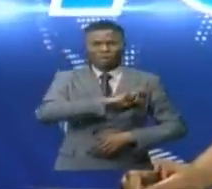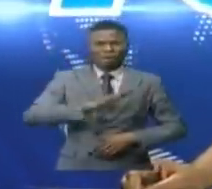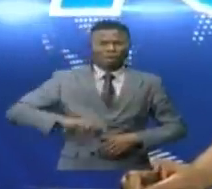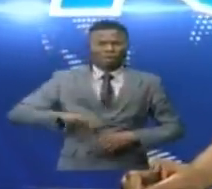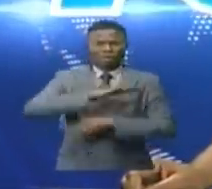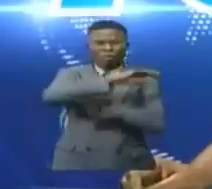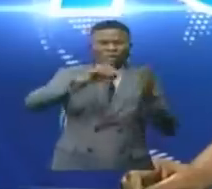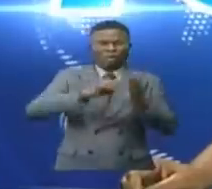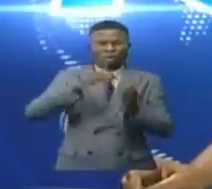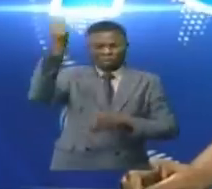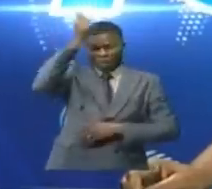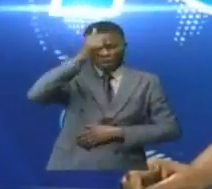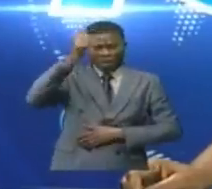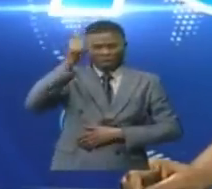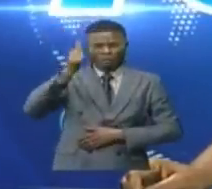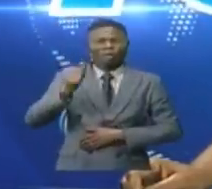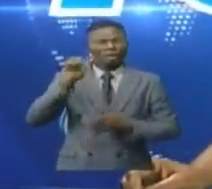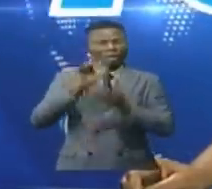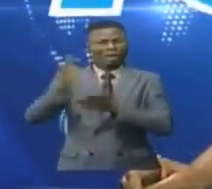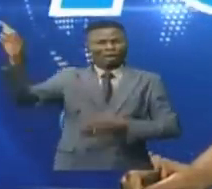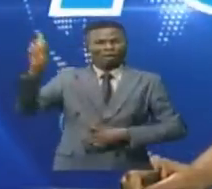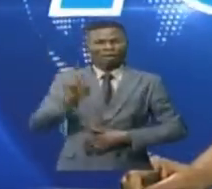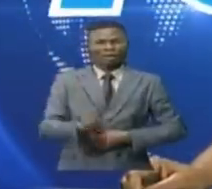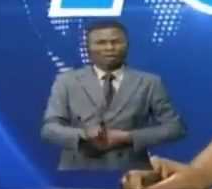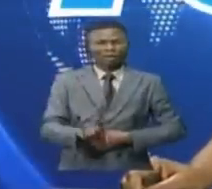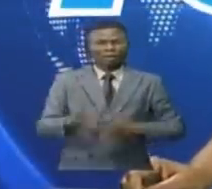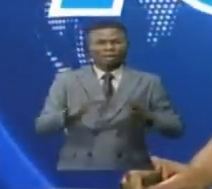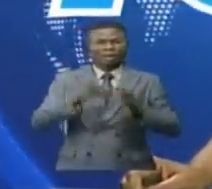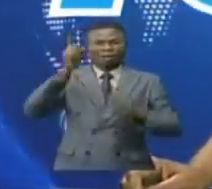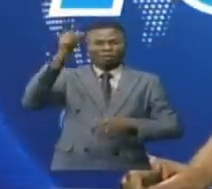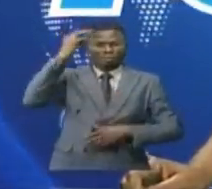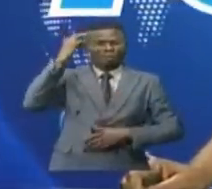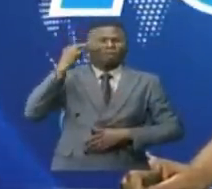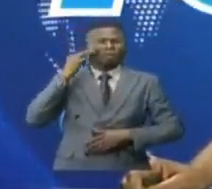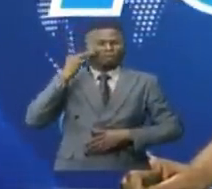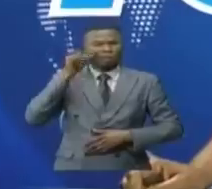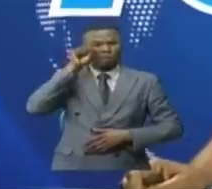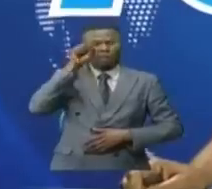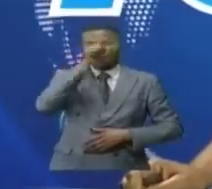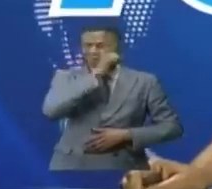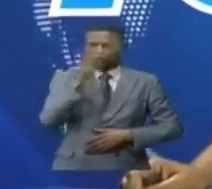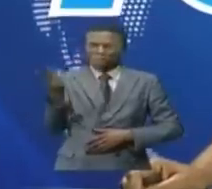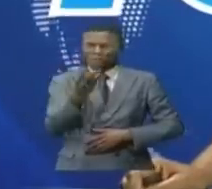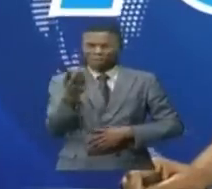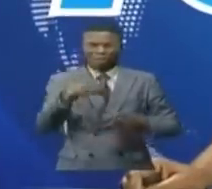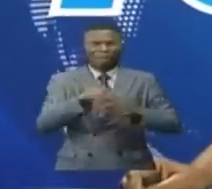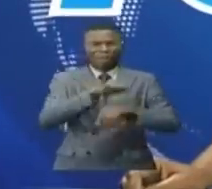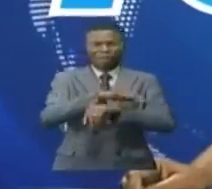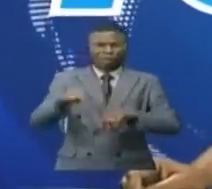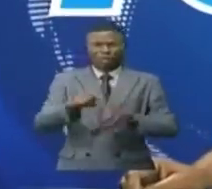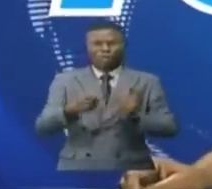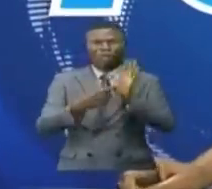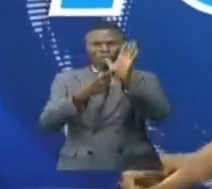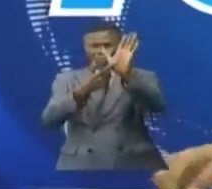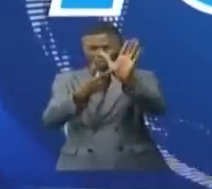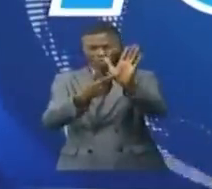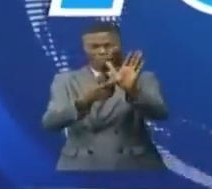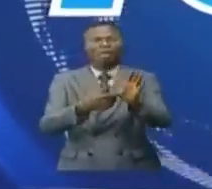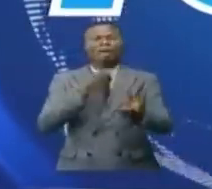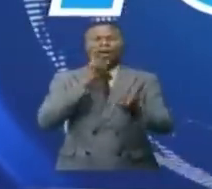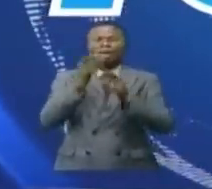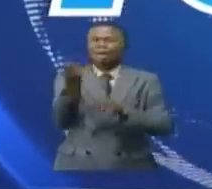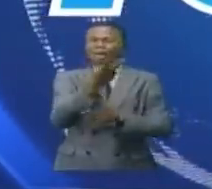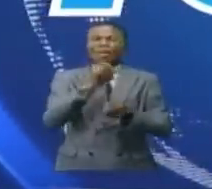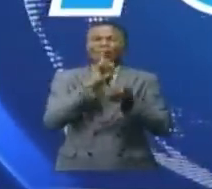centrafricaine, Catherine Samba-Panza, avec le Premier ministre Jean-Michel Samalukonde. D'autres détails avec